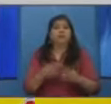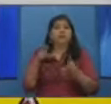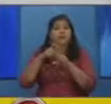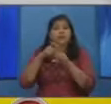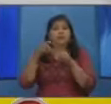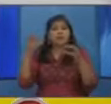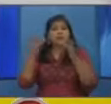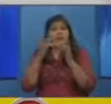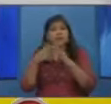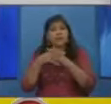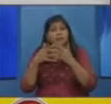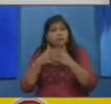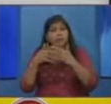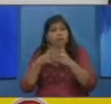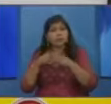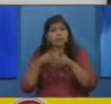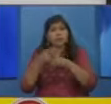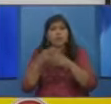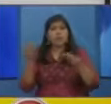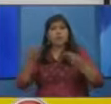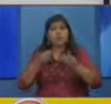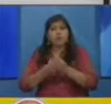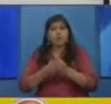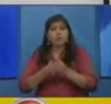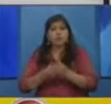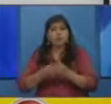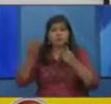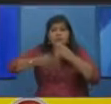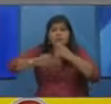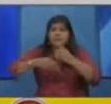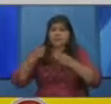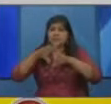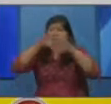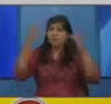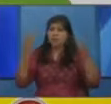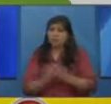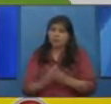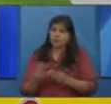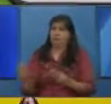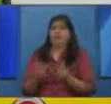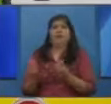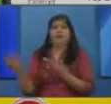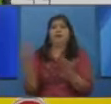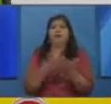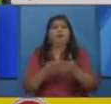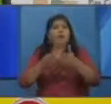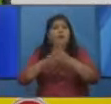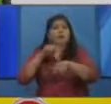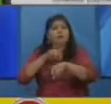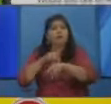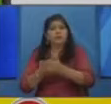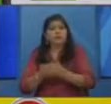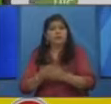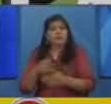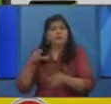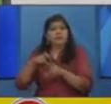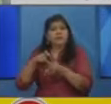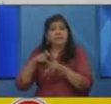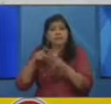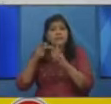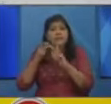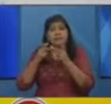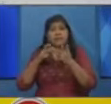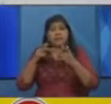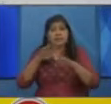पर आधुनिक कृषि उपकरणों भी किराए पर मिल जाते हैं। लॉकडाउन के समय भी इस डिजिटल प्लेटफॉर्म के